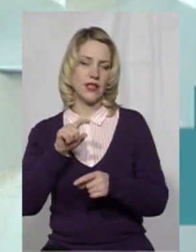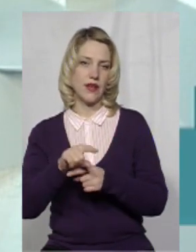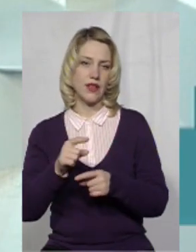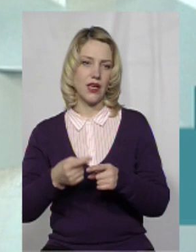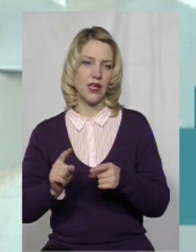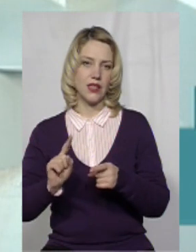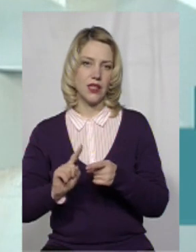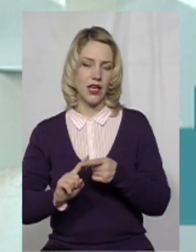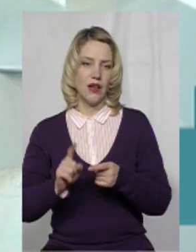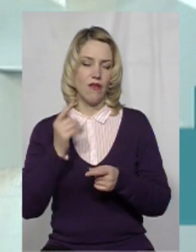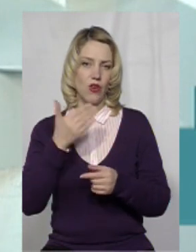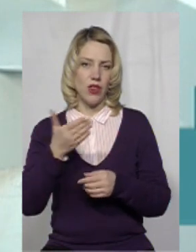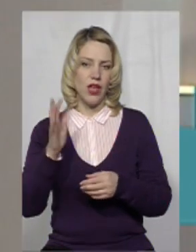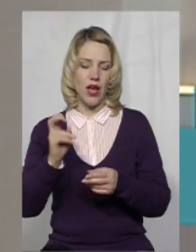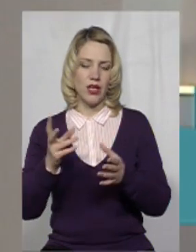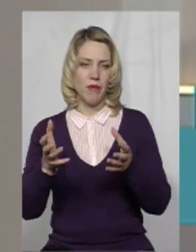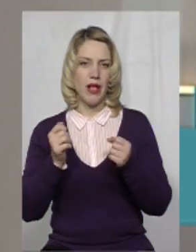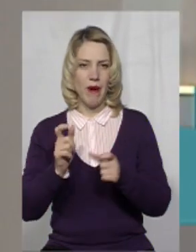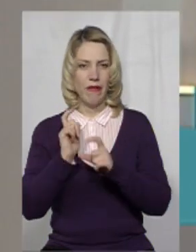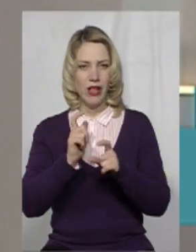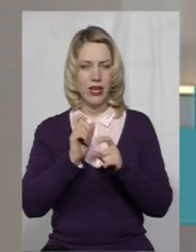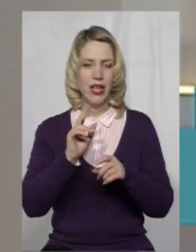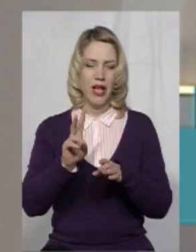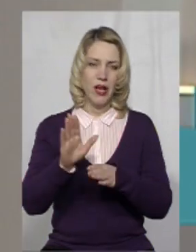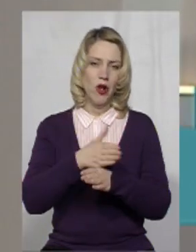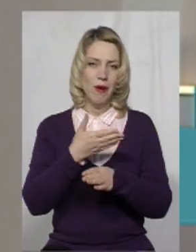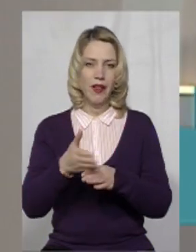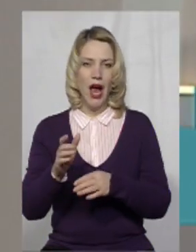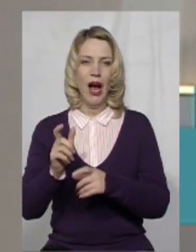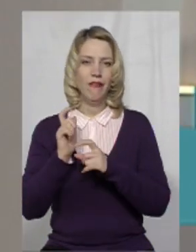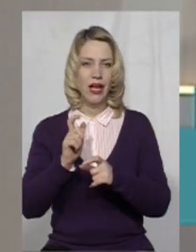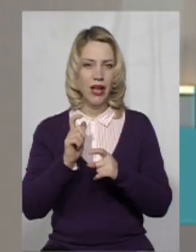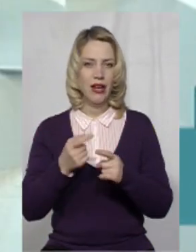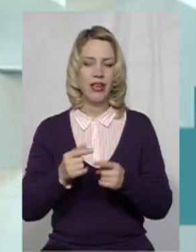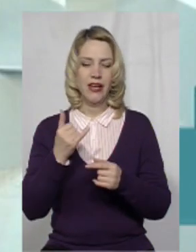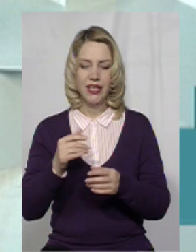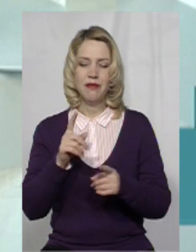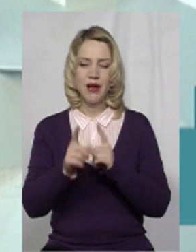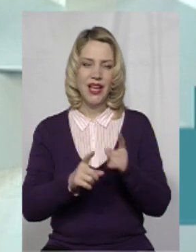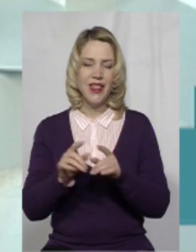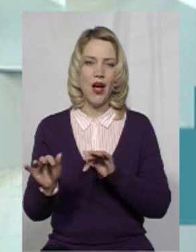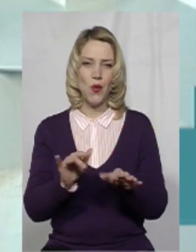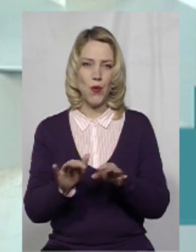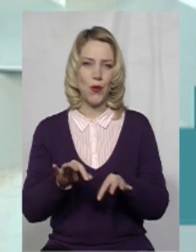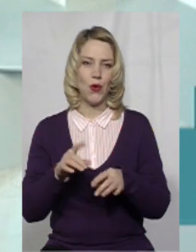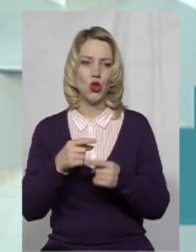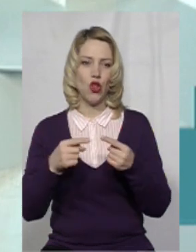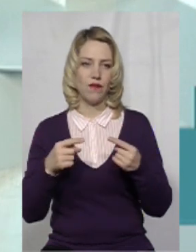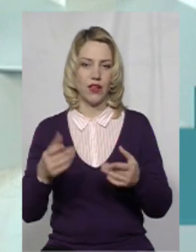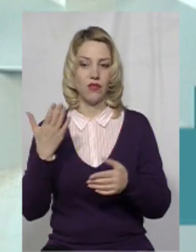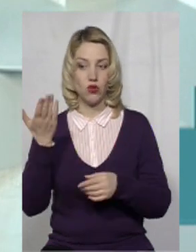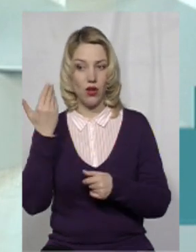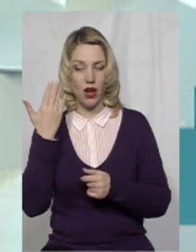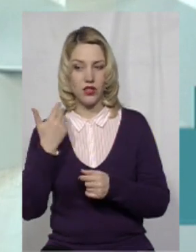фактично вони як і приймають вантажі, так і розподіляють вантажі. І сьогодні є зміна взагалі руху товарів як такого. Тобто якщо раніше